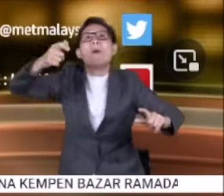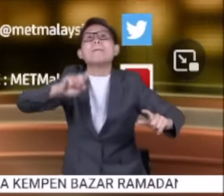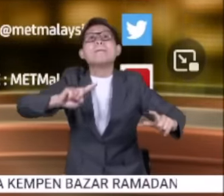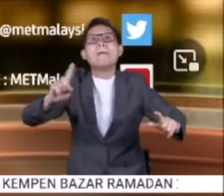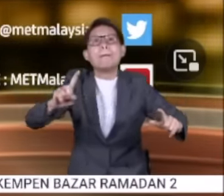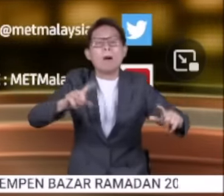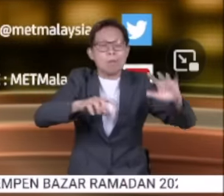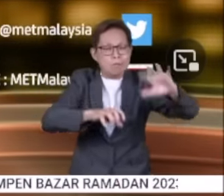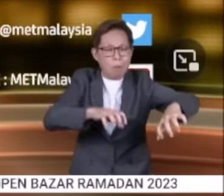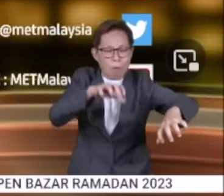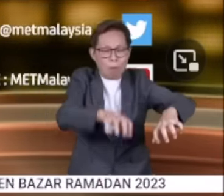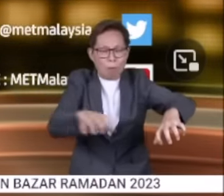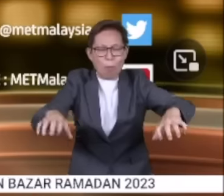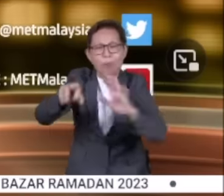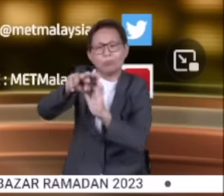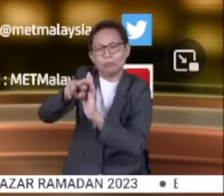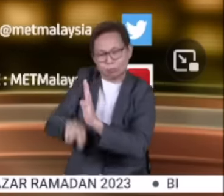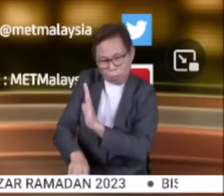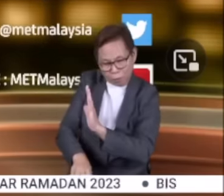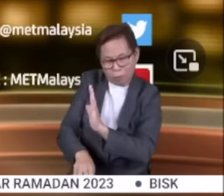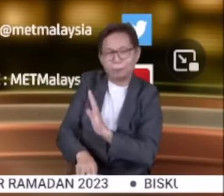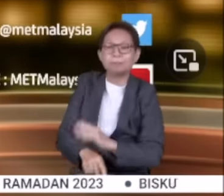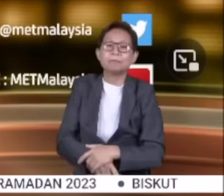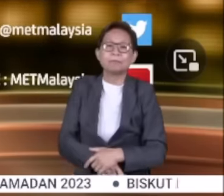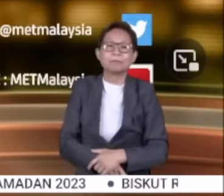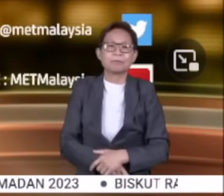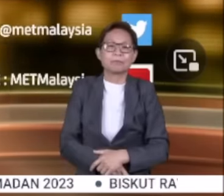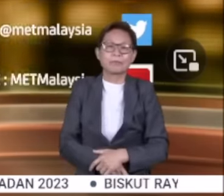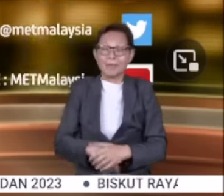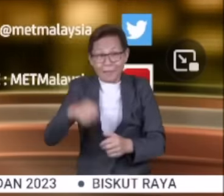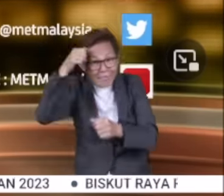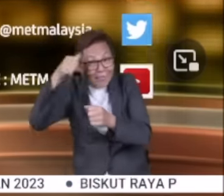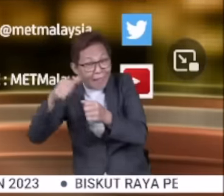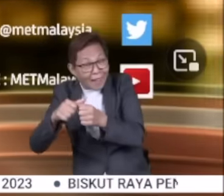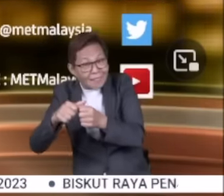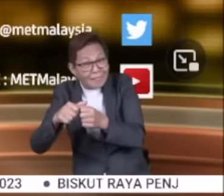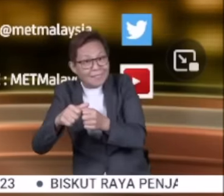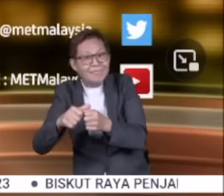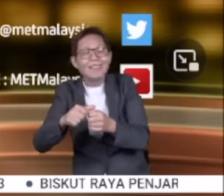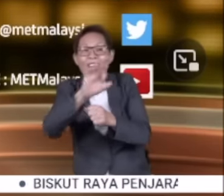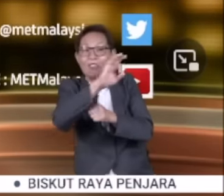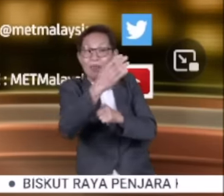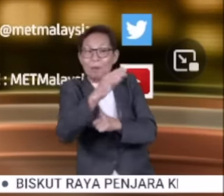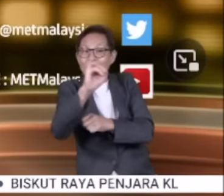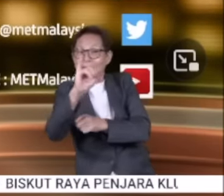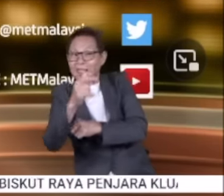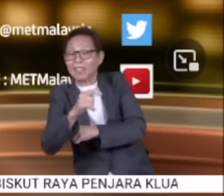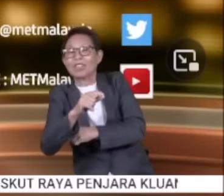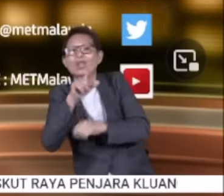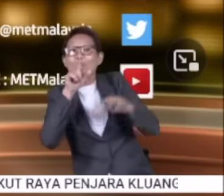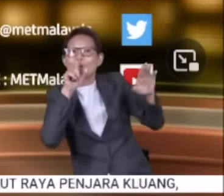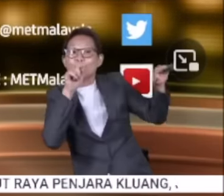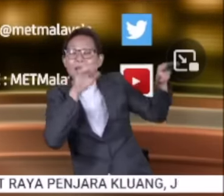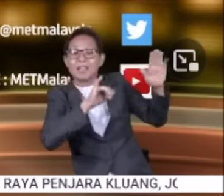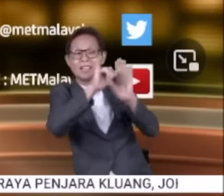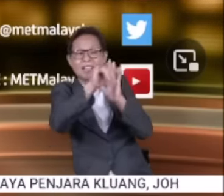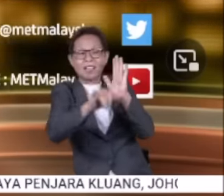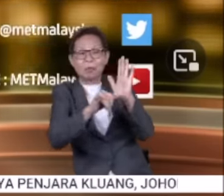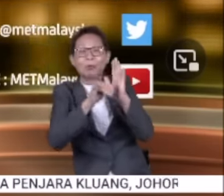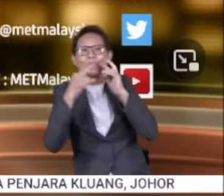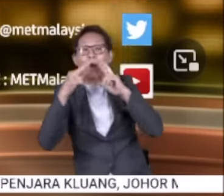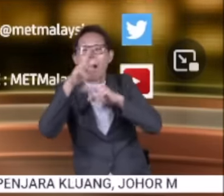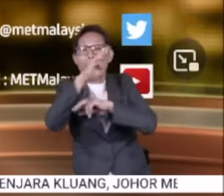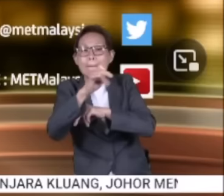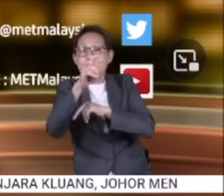bagi kawasan-kawasan yang berkedudukan rendah. Baiklah, jangan lupa untuk ikuti kami di laman Facebook, Instagram, Twitter dan juga YouTube rasmi Met